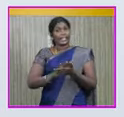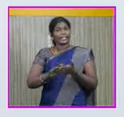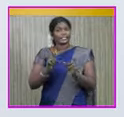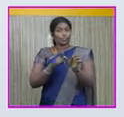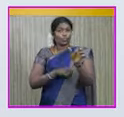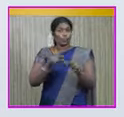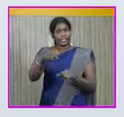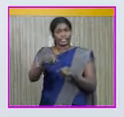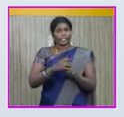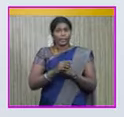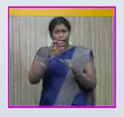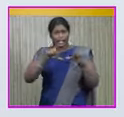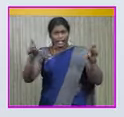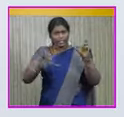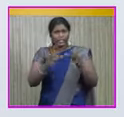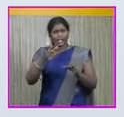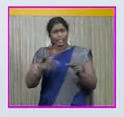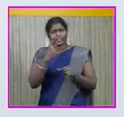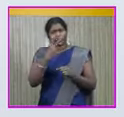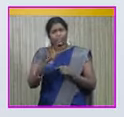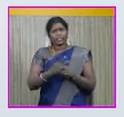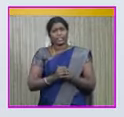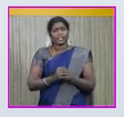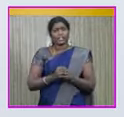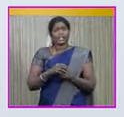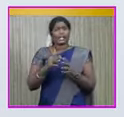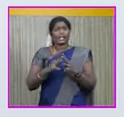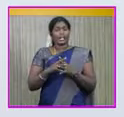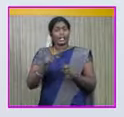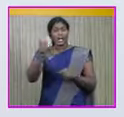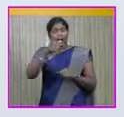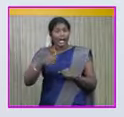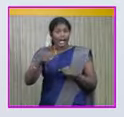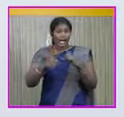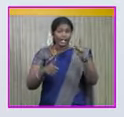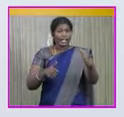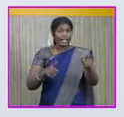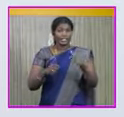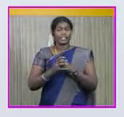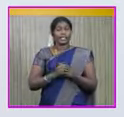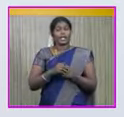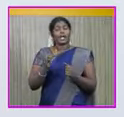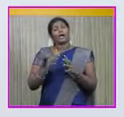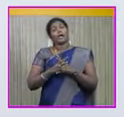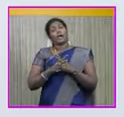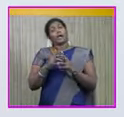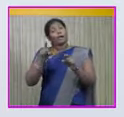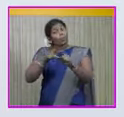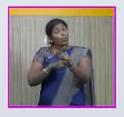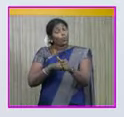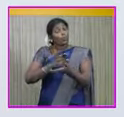WHY. அளவுகள் பார்க்கலாமா? WH-உடைய அளவு 6 அலகுகள், YH-உடைய அளவு